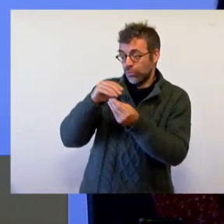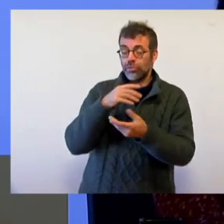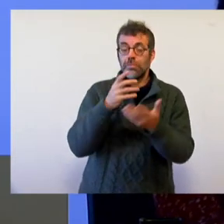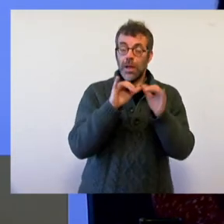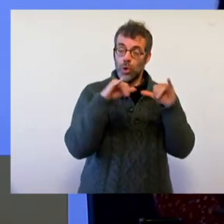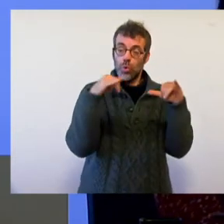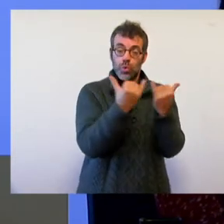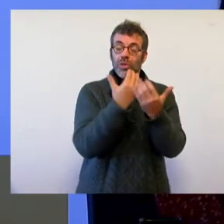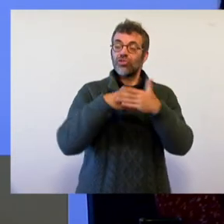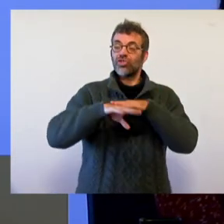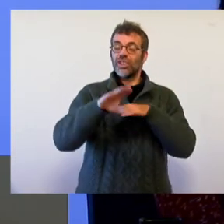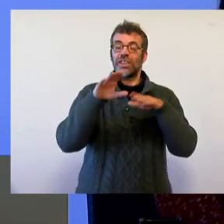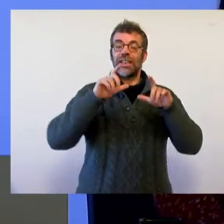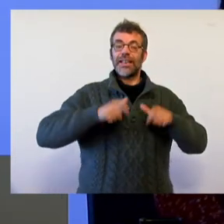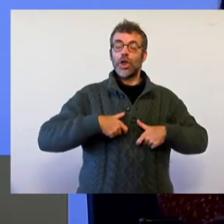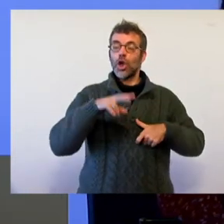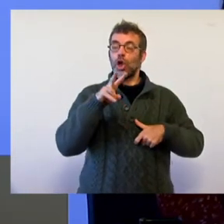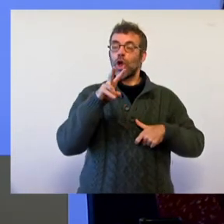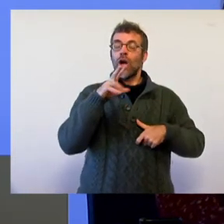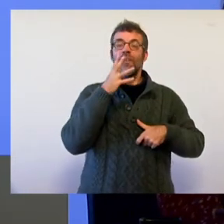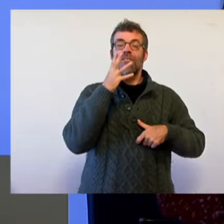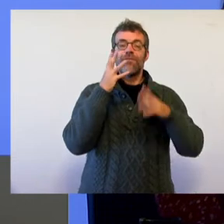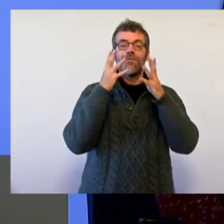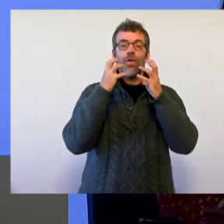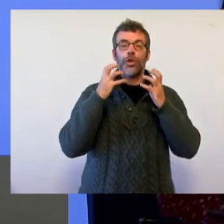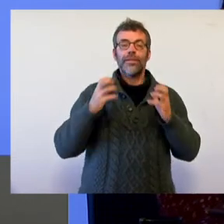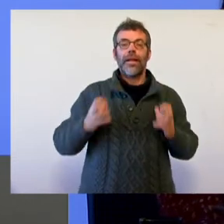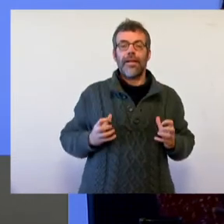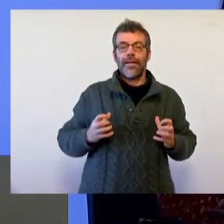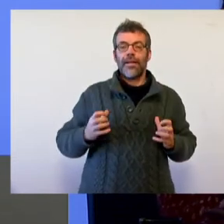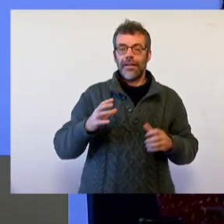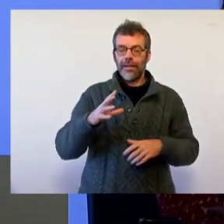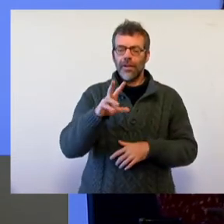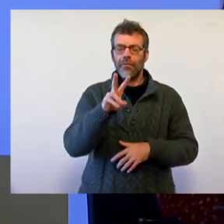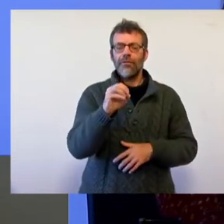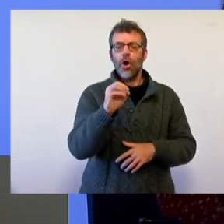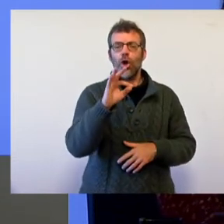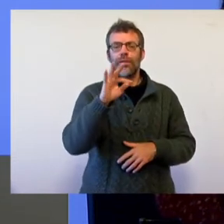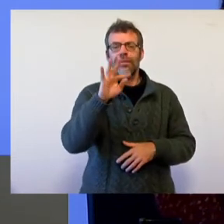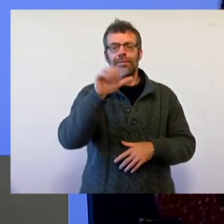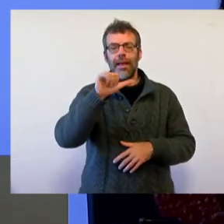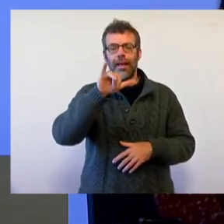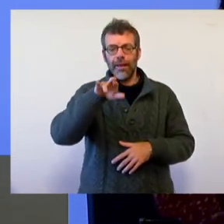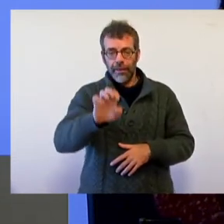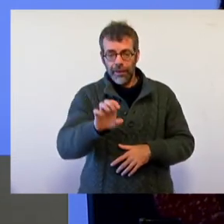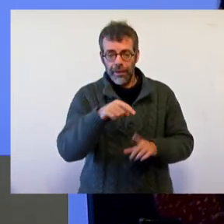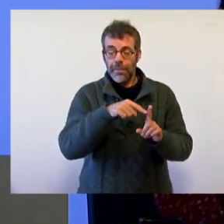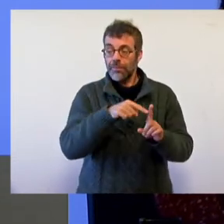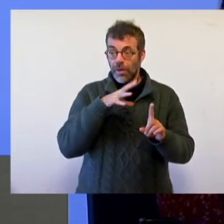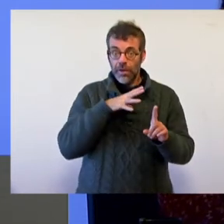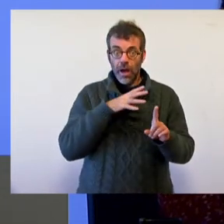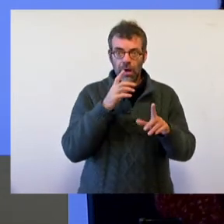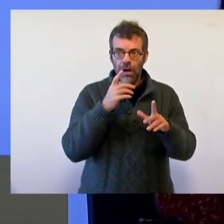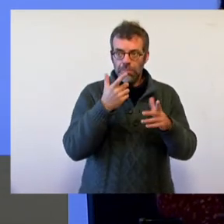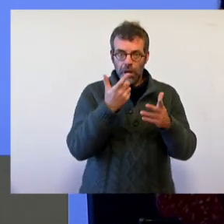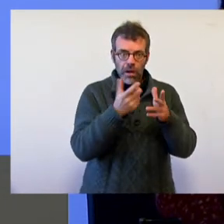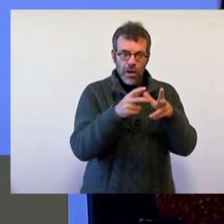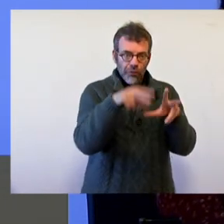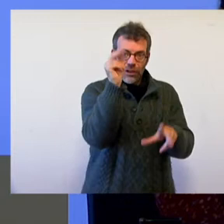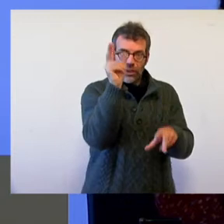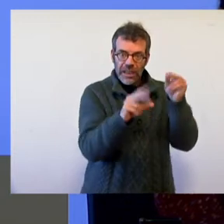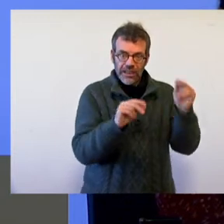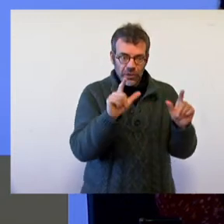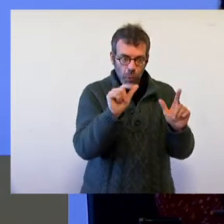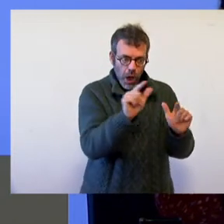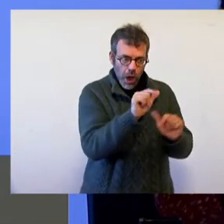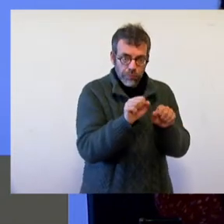a changé, et c'est avec des copeaux de bois végétalisés que l'ambiance est en train de s'installer. Je